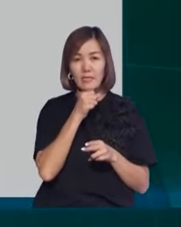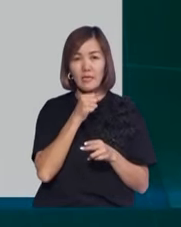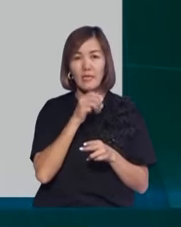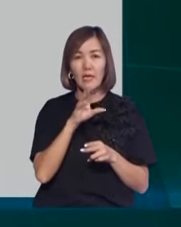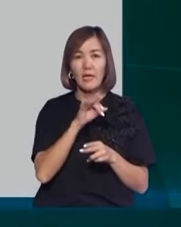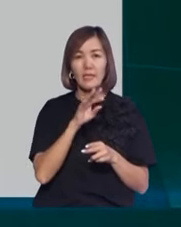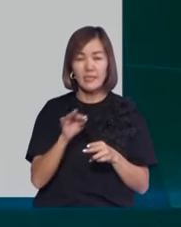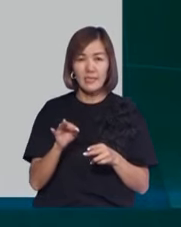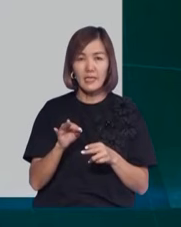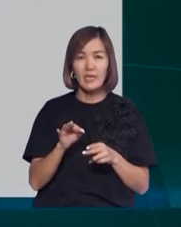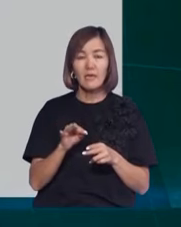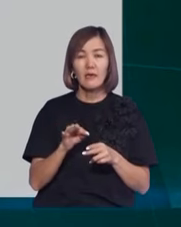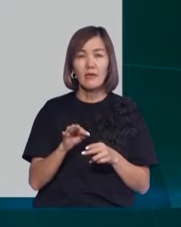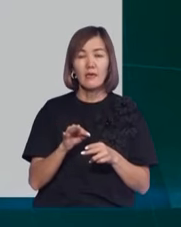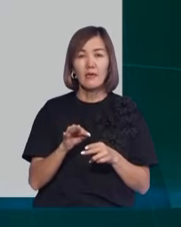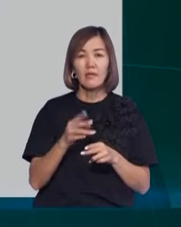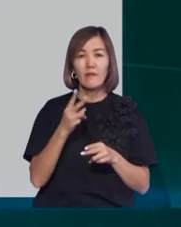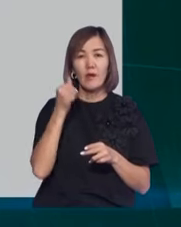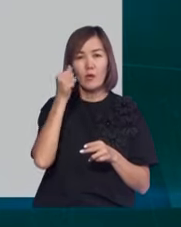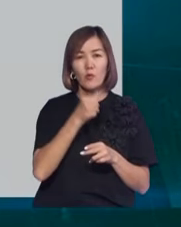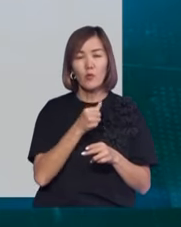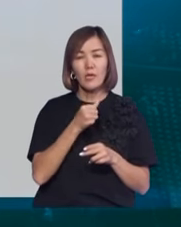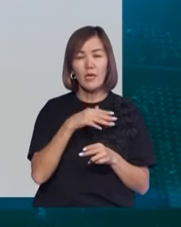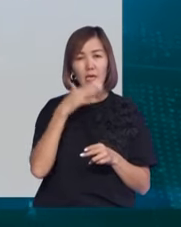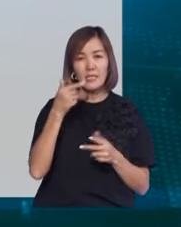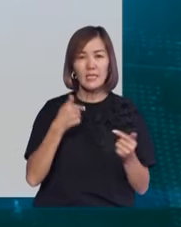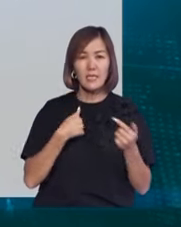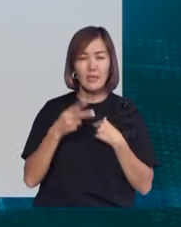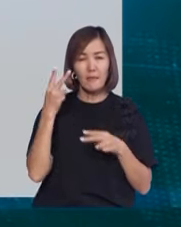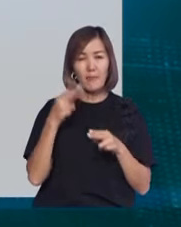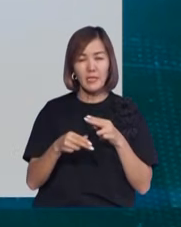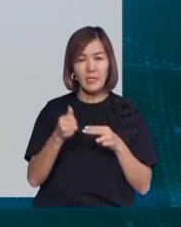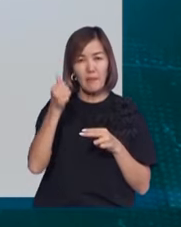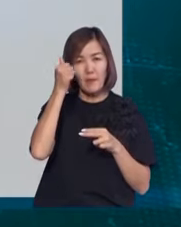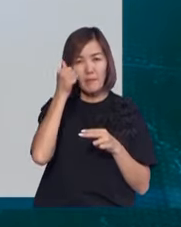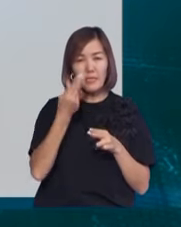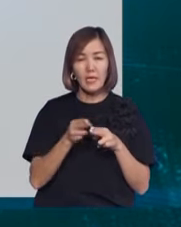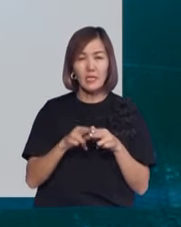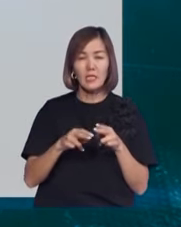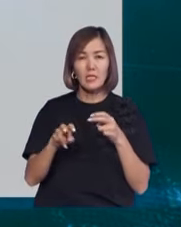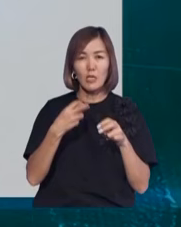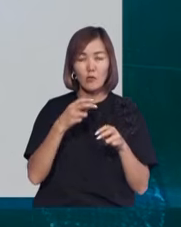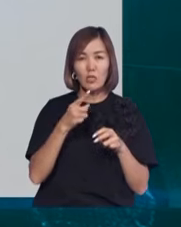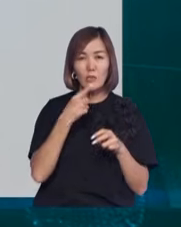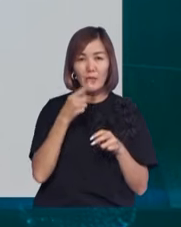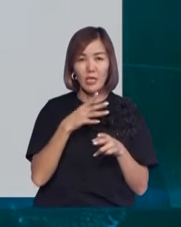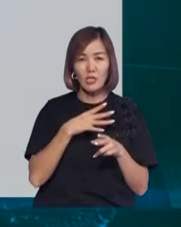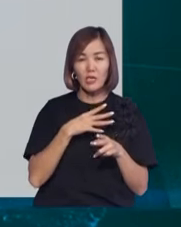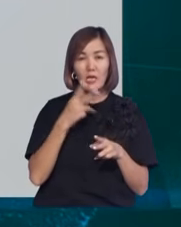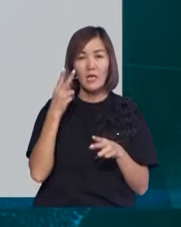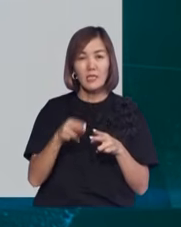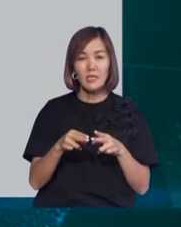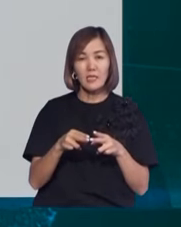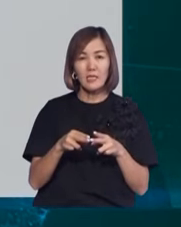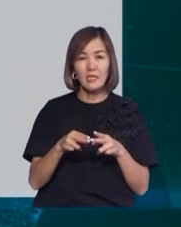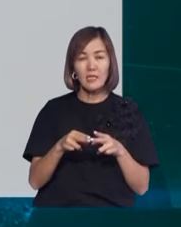аксакала Аси Уракбаевой, в крайние 2 года ее отец страдает потерей памяти, а также нарушением речи. В день исчезновения